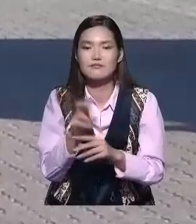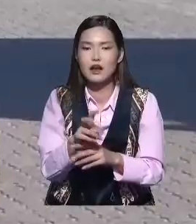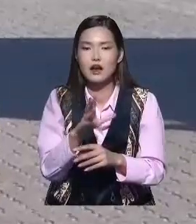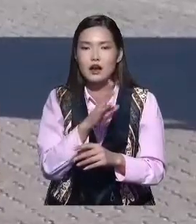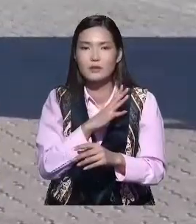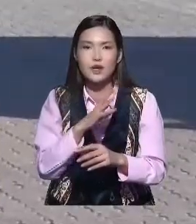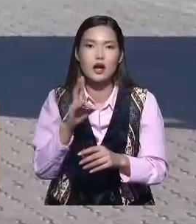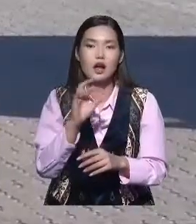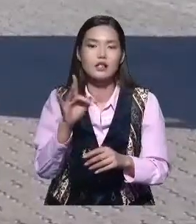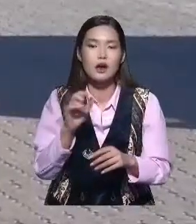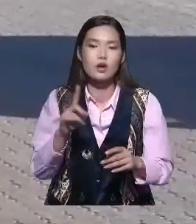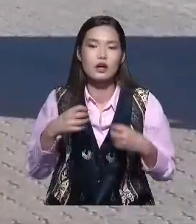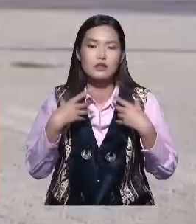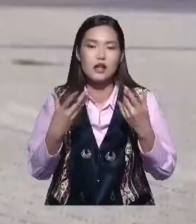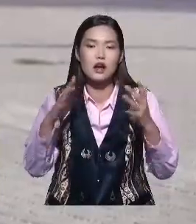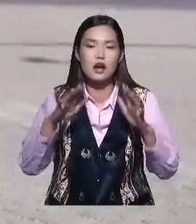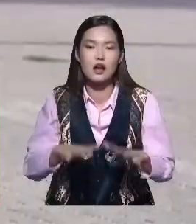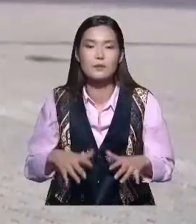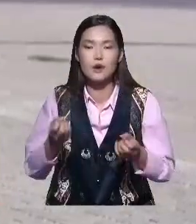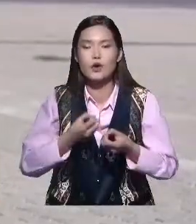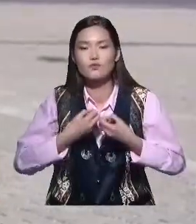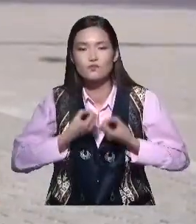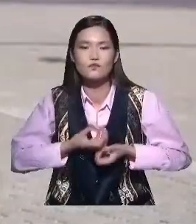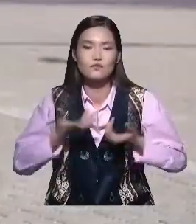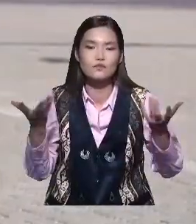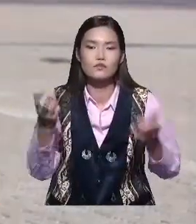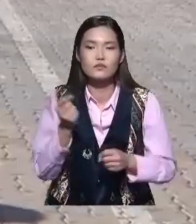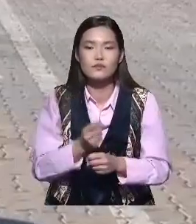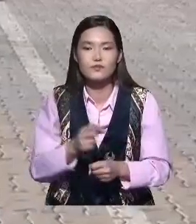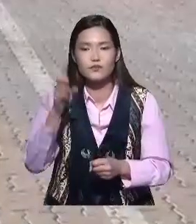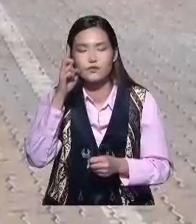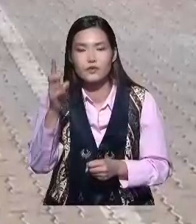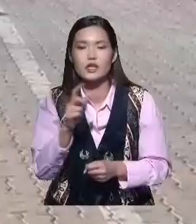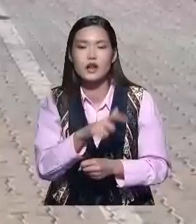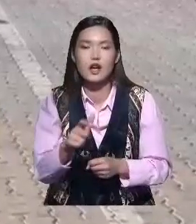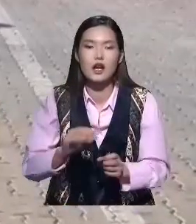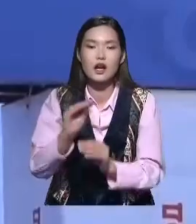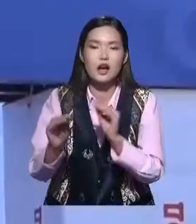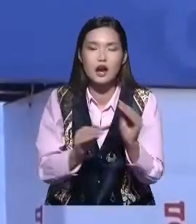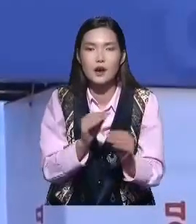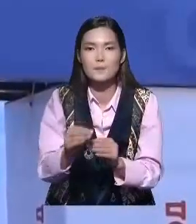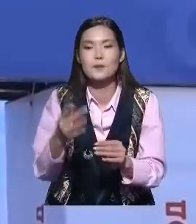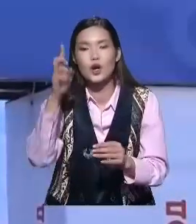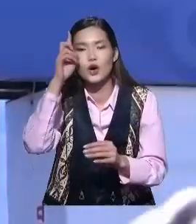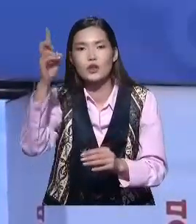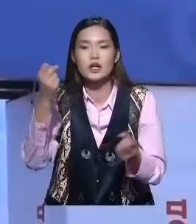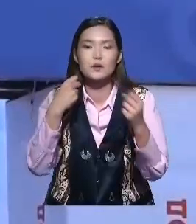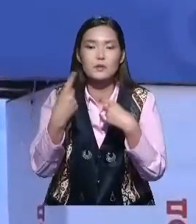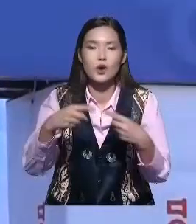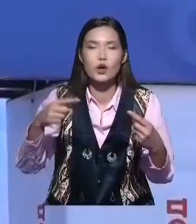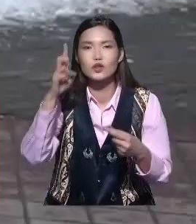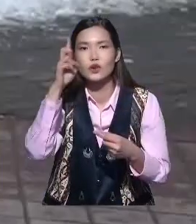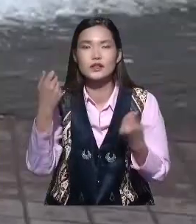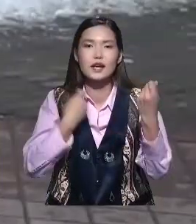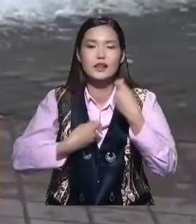Наурыз мейрамы 10 күн бойы облыс көлемінде кеңінен тойланды. Бұл күндері ұмыт бола бастаған салт-дәстүр салтанат құрып, ұлттық спорт, ұлттық киім